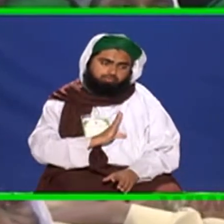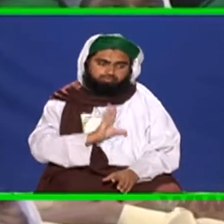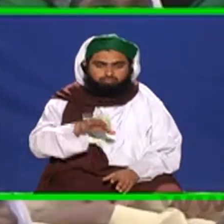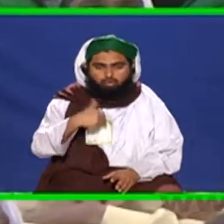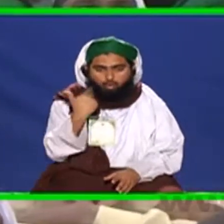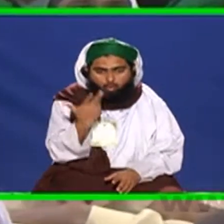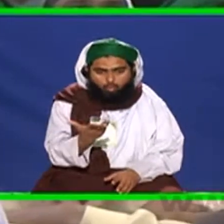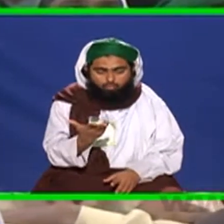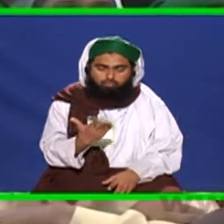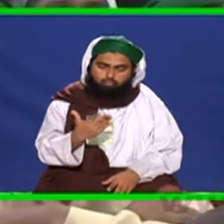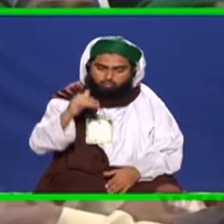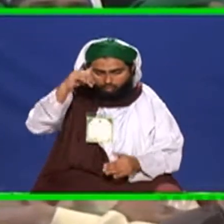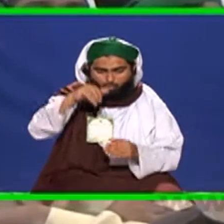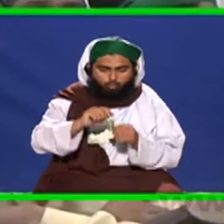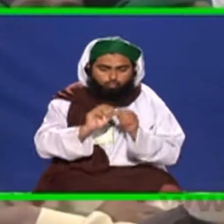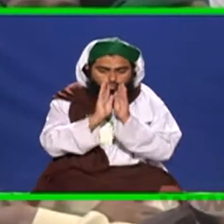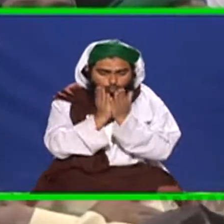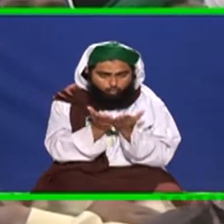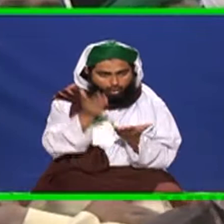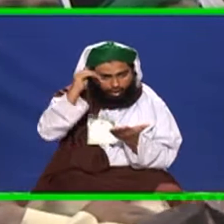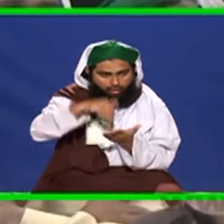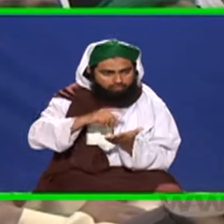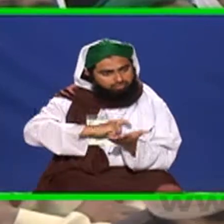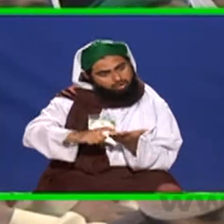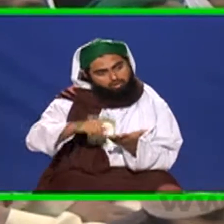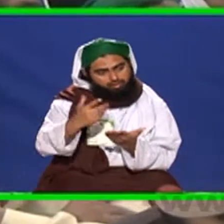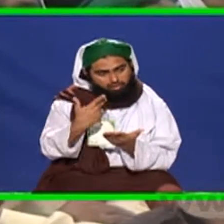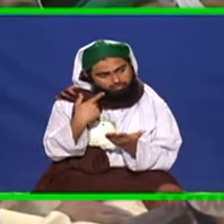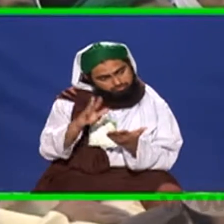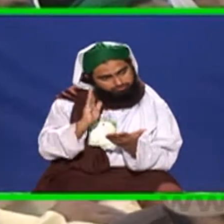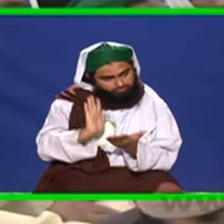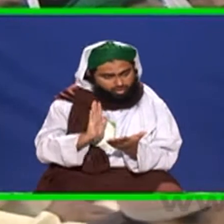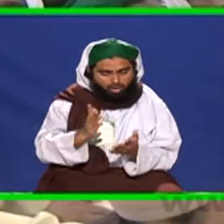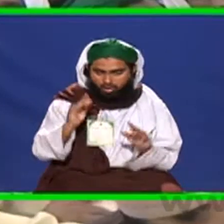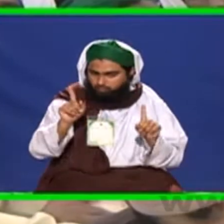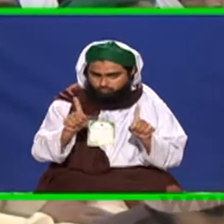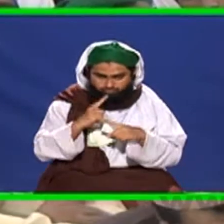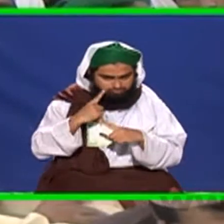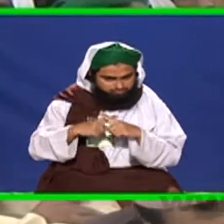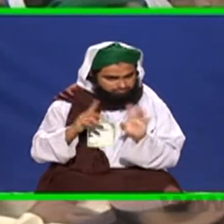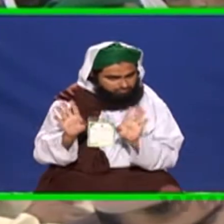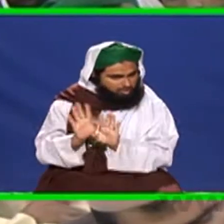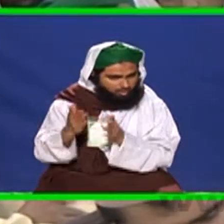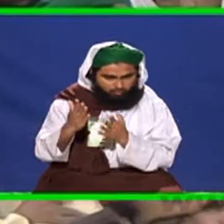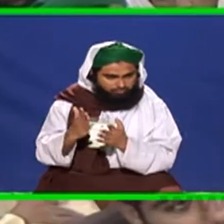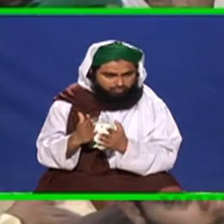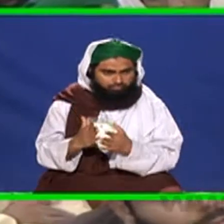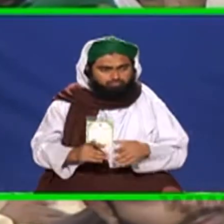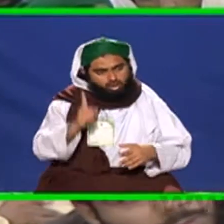करे और वो शरअन मना न हो, शरअन वो मना न